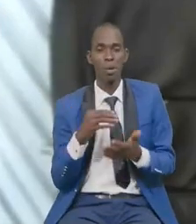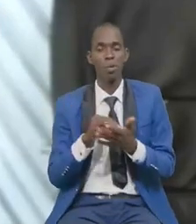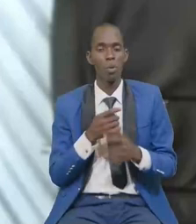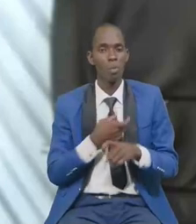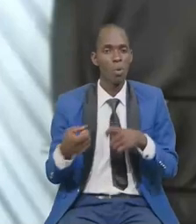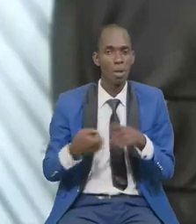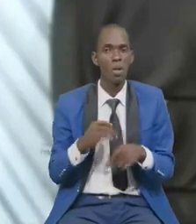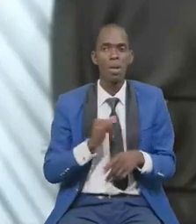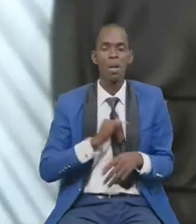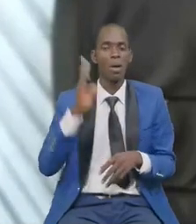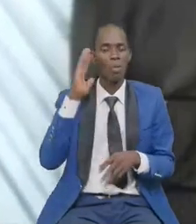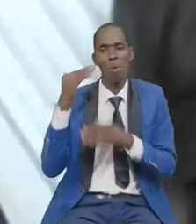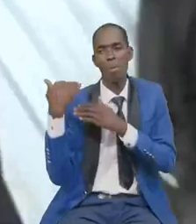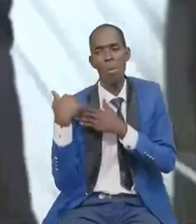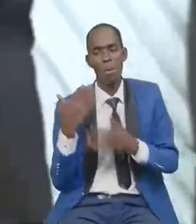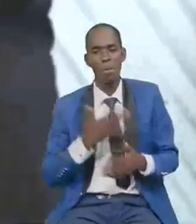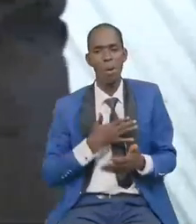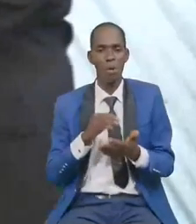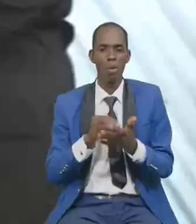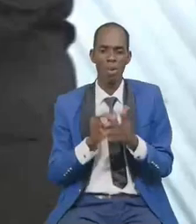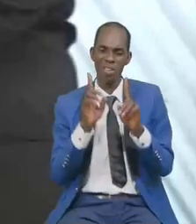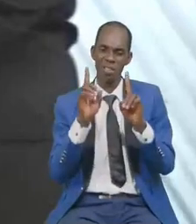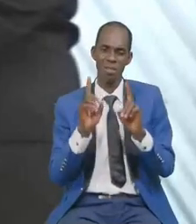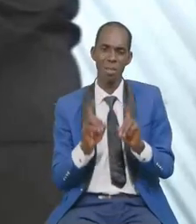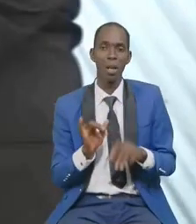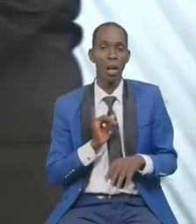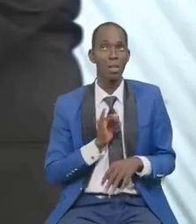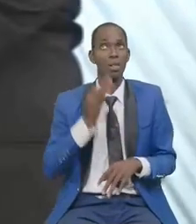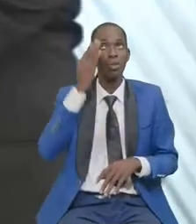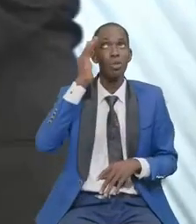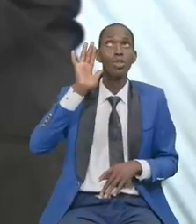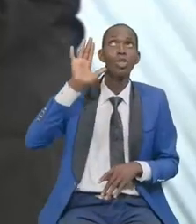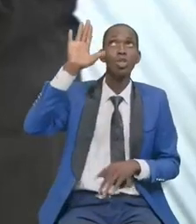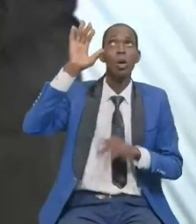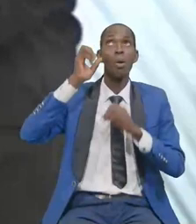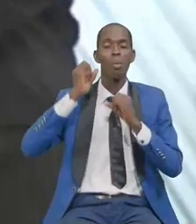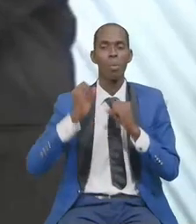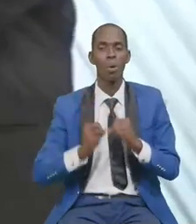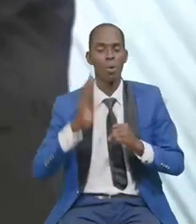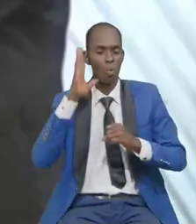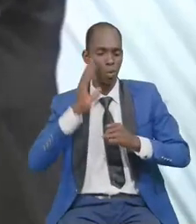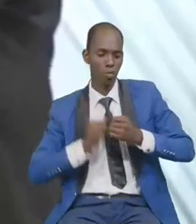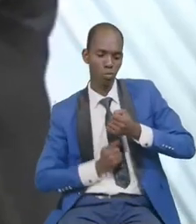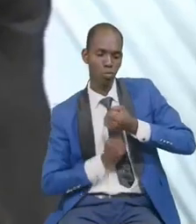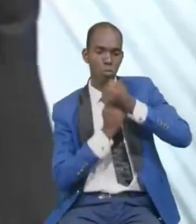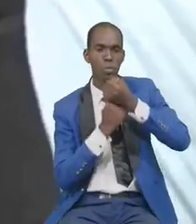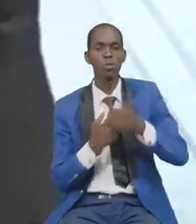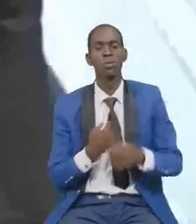Je porterai mes épreuves. Et avec ta puissance, va me soutenir.